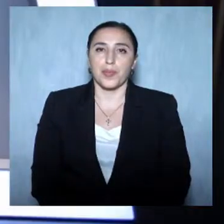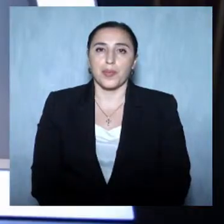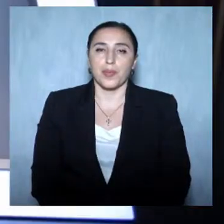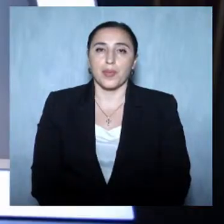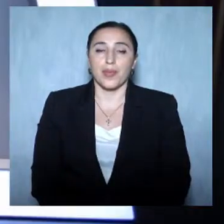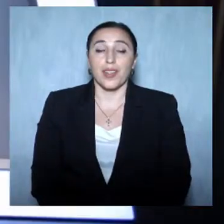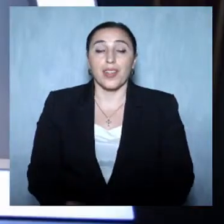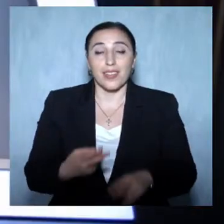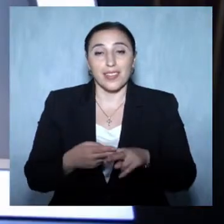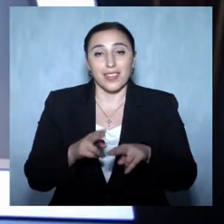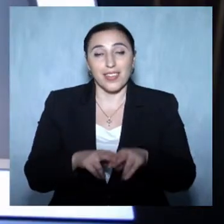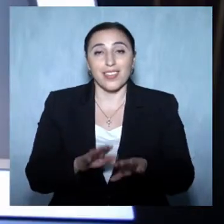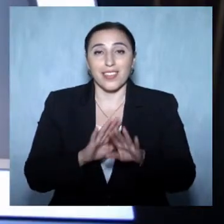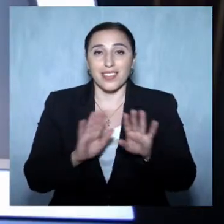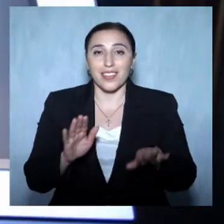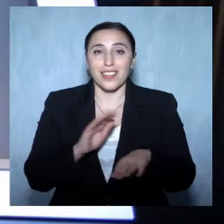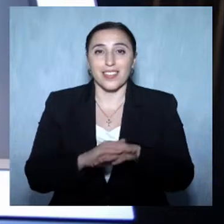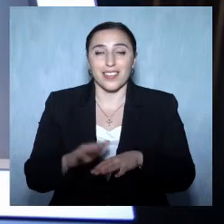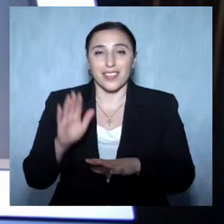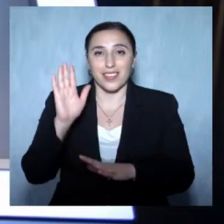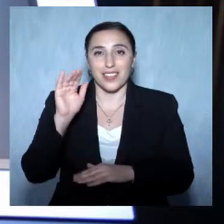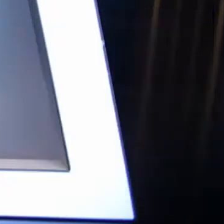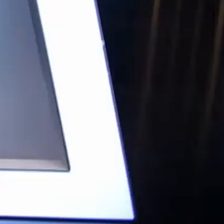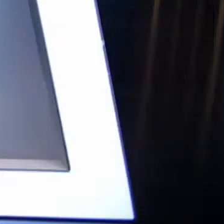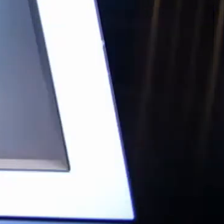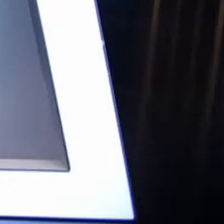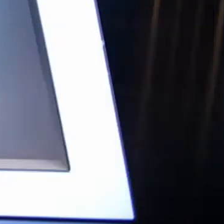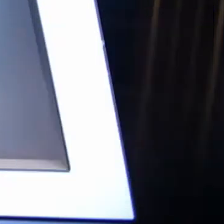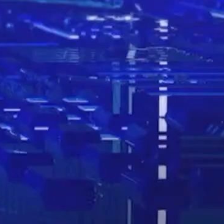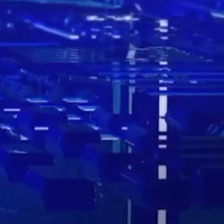Այսքանն այս թողարկմանը կահանդիպենք ժամը 20-ին։